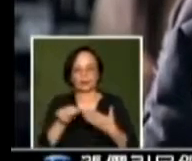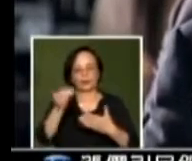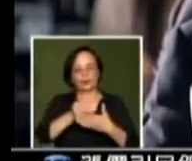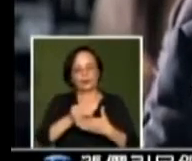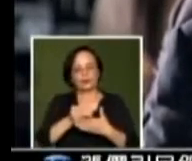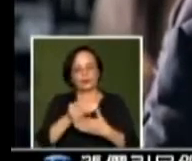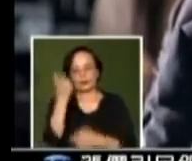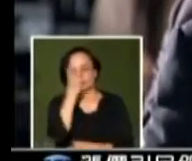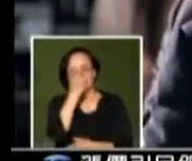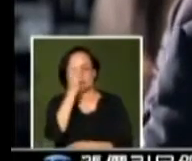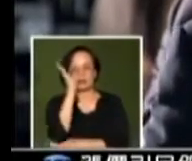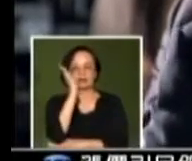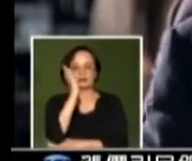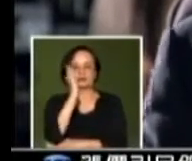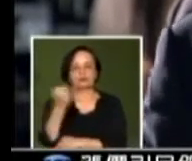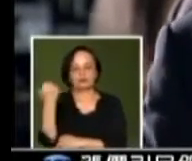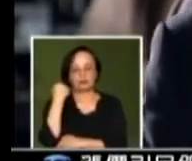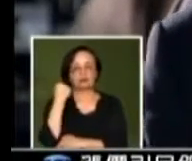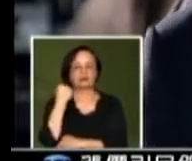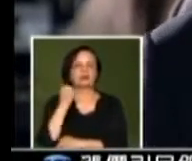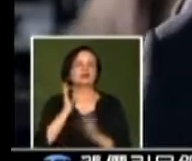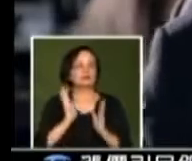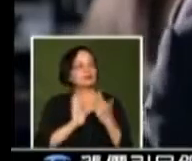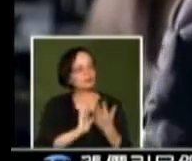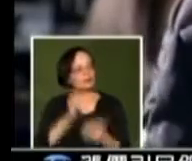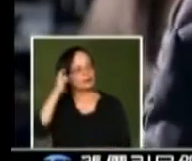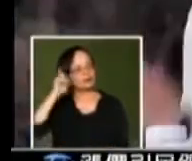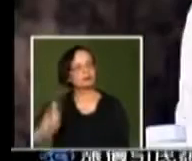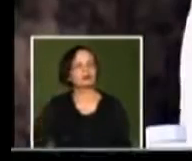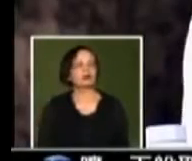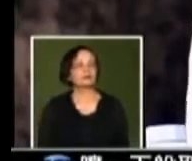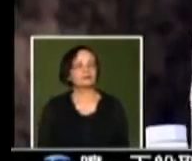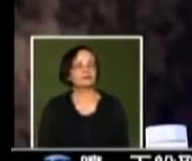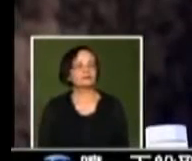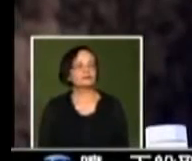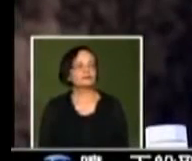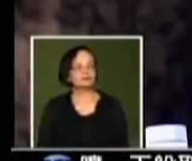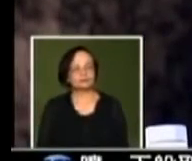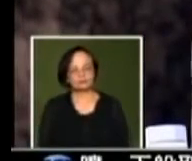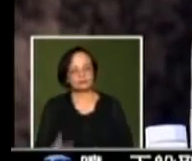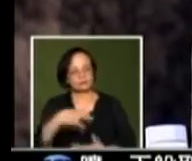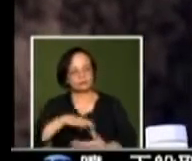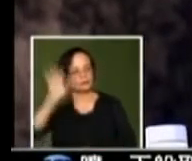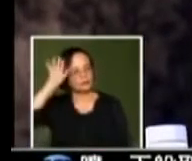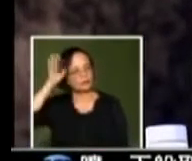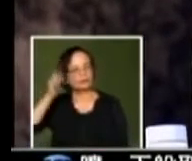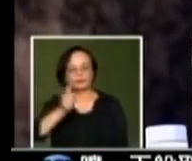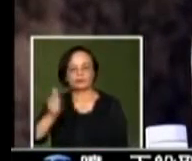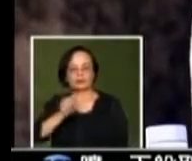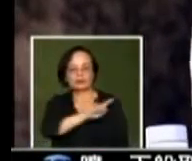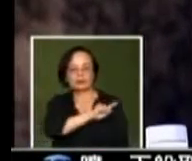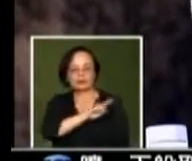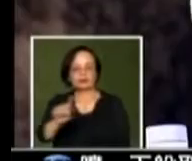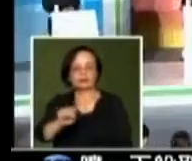感受到民进党作为在野党的正面意义？谢谢。 好，这个部分那么由苏贞昌先生先回答，那么蔡